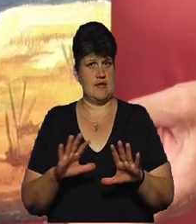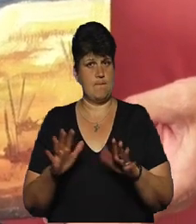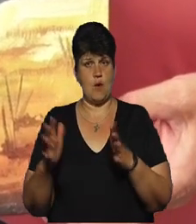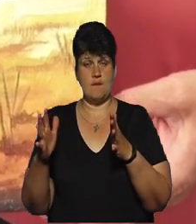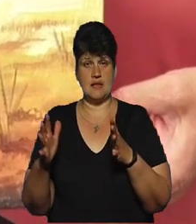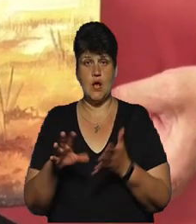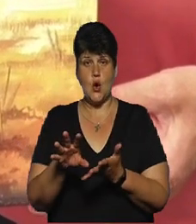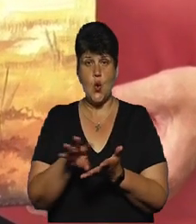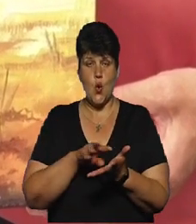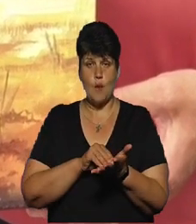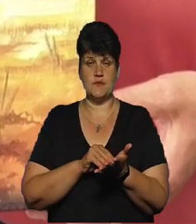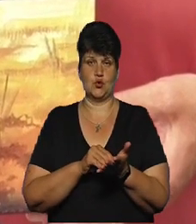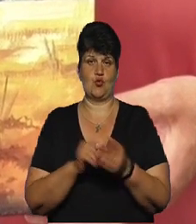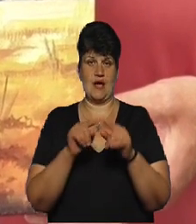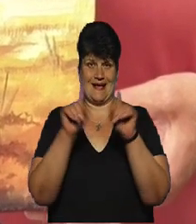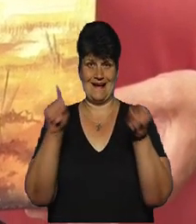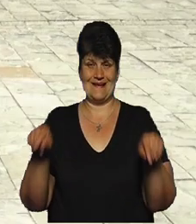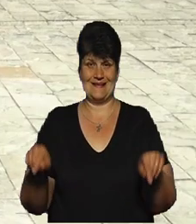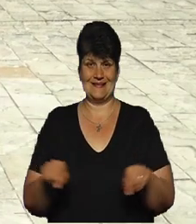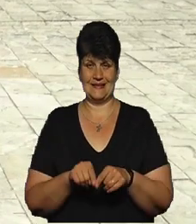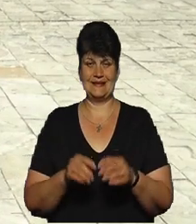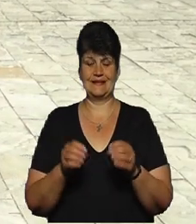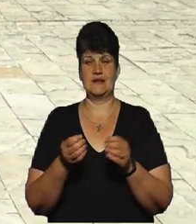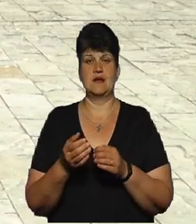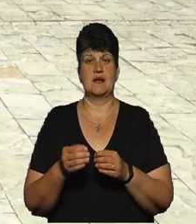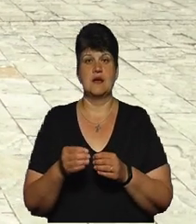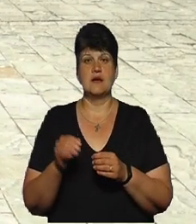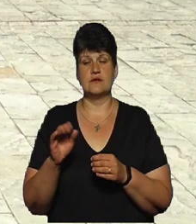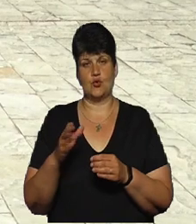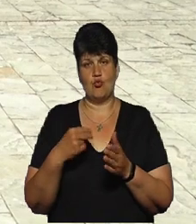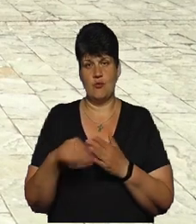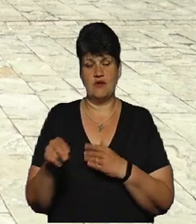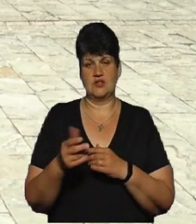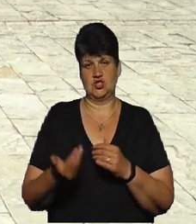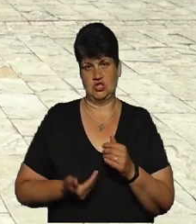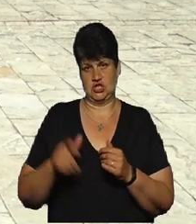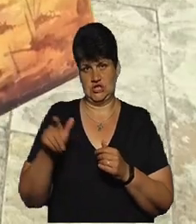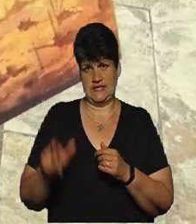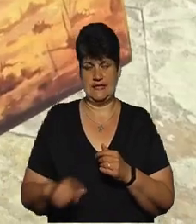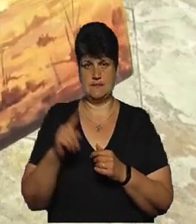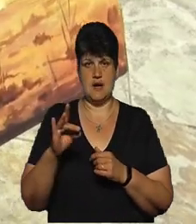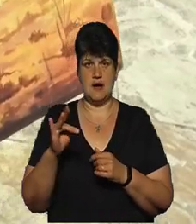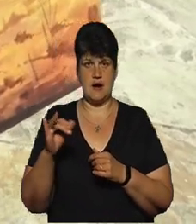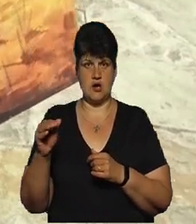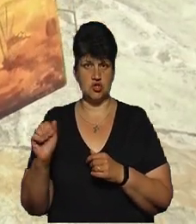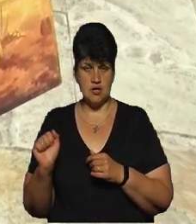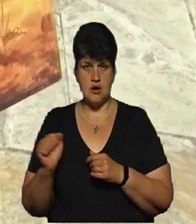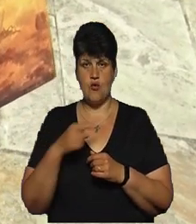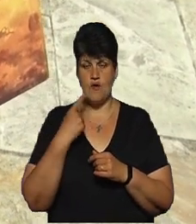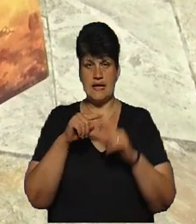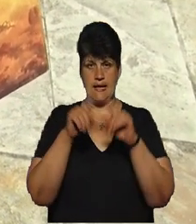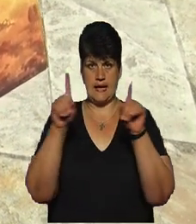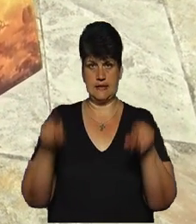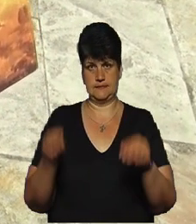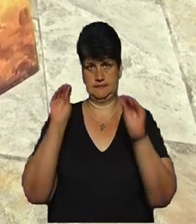картини «Руський воєнний корабль «Іді» за 10 тисяч гривень купив житель Збаража Володимир Ломага. Чоловік каже, картину повісить у